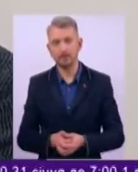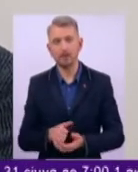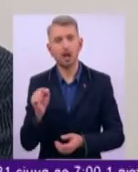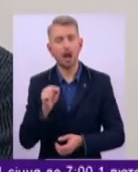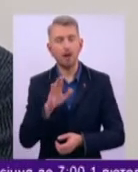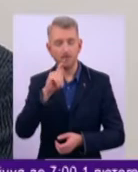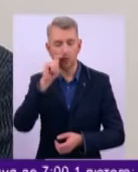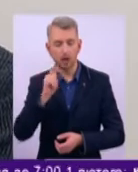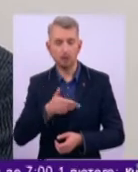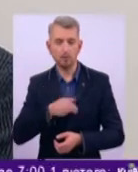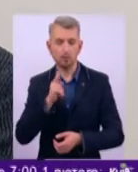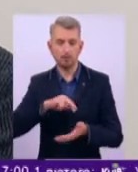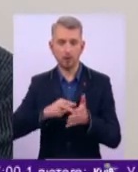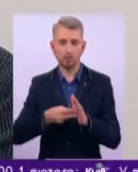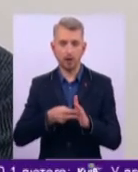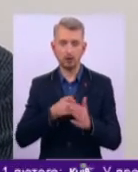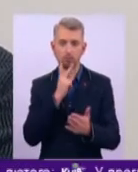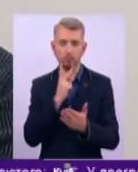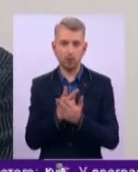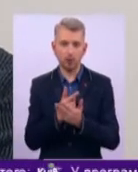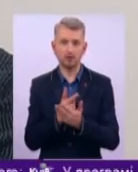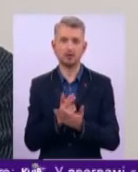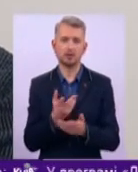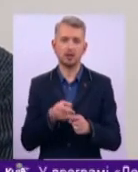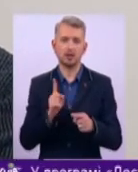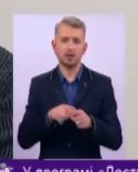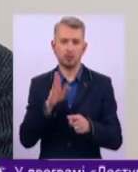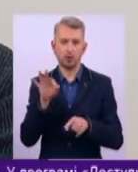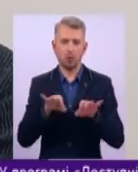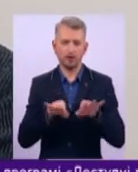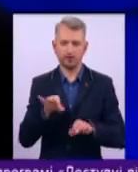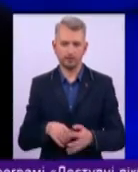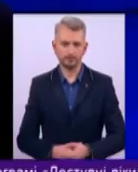в Україні ми будемо планувати прокат. Швидше за все це буде осінь.